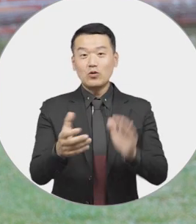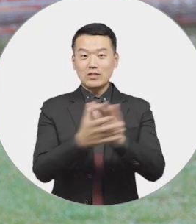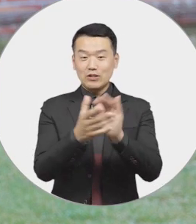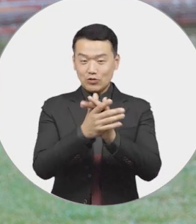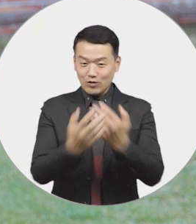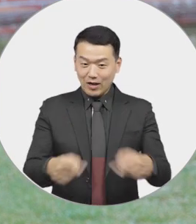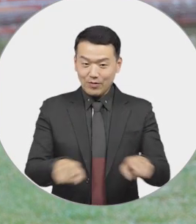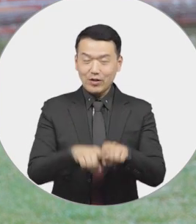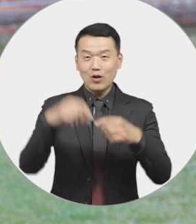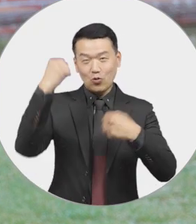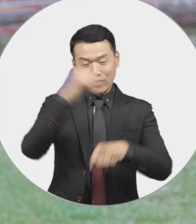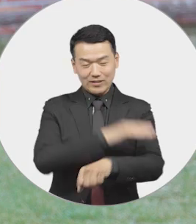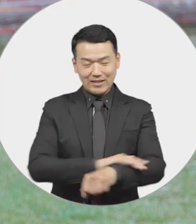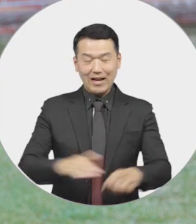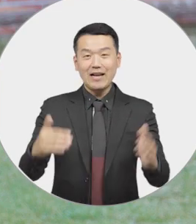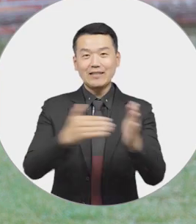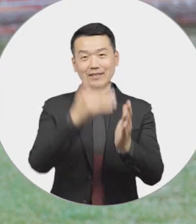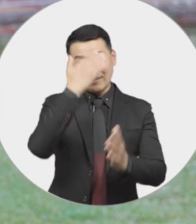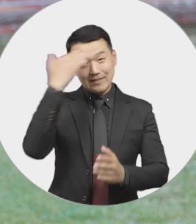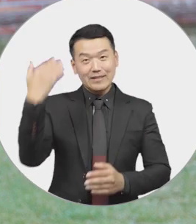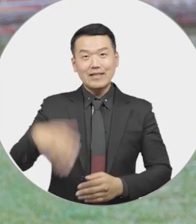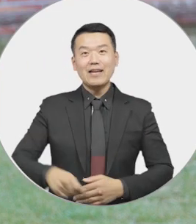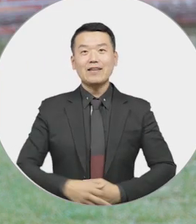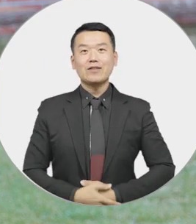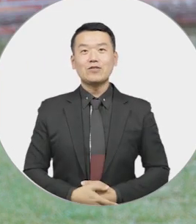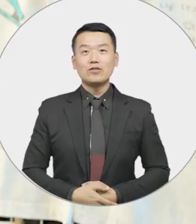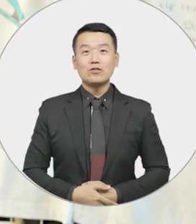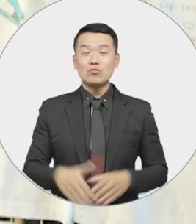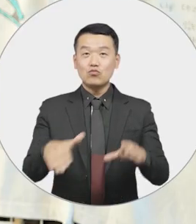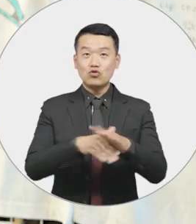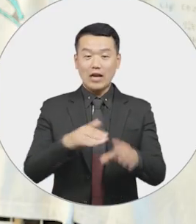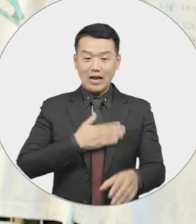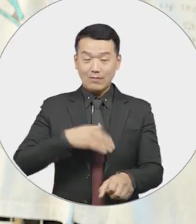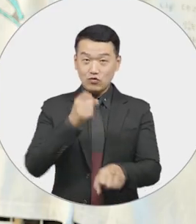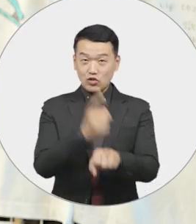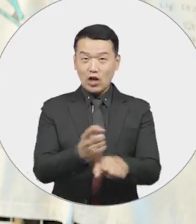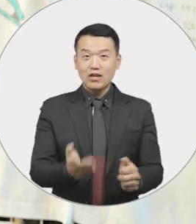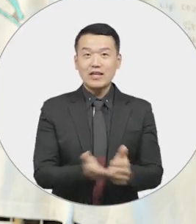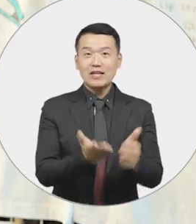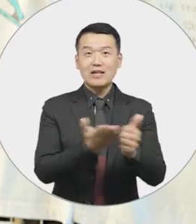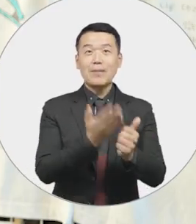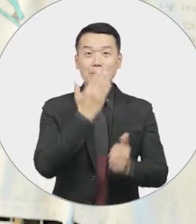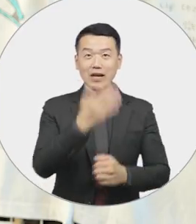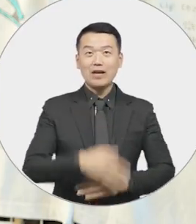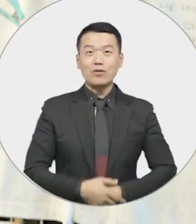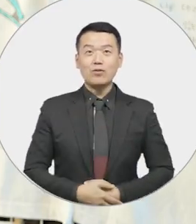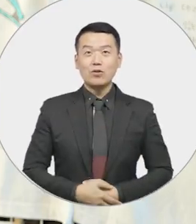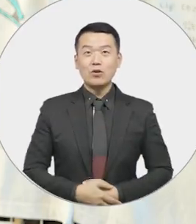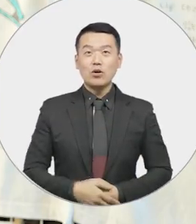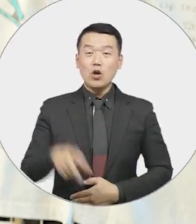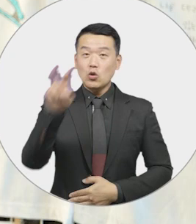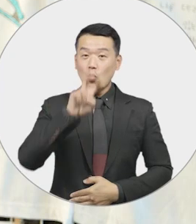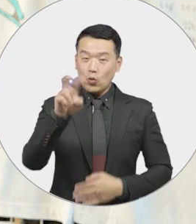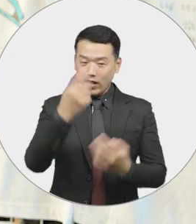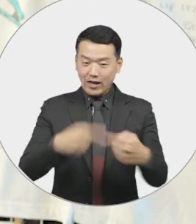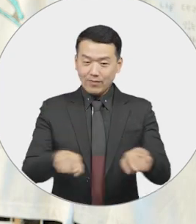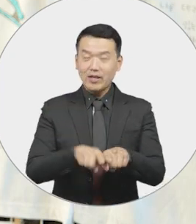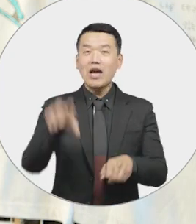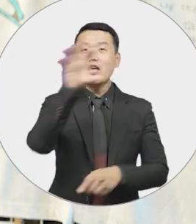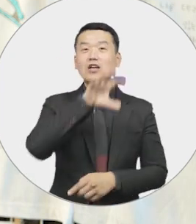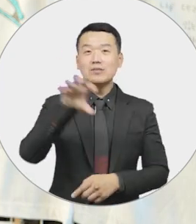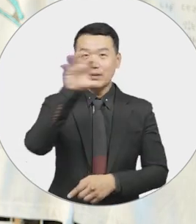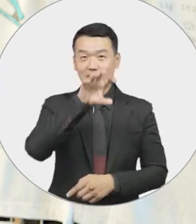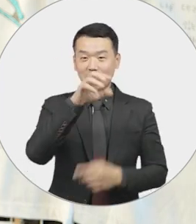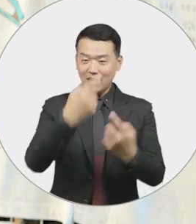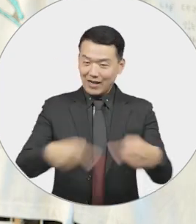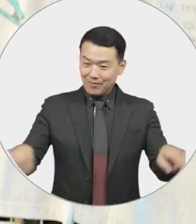좋았고 친구들 덕분에 무사히 공연을 마칠 수 있었고요. 문학적 감수성을 기를 수 있었고요. 이 곡을 함께